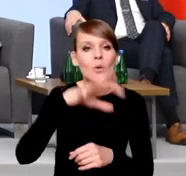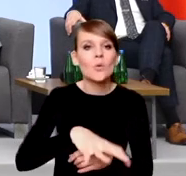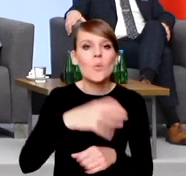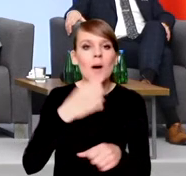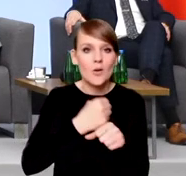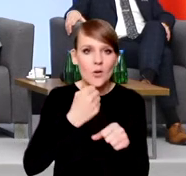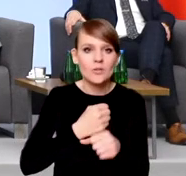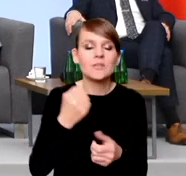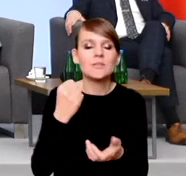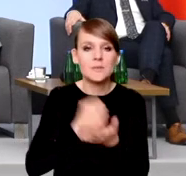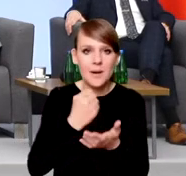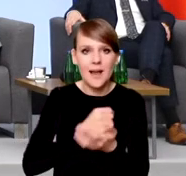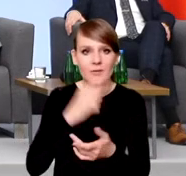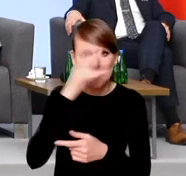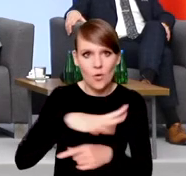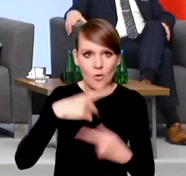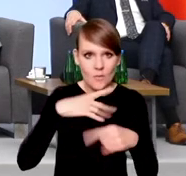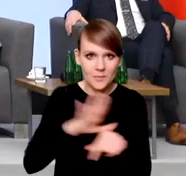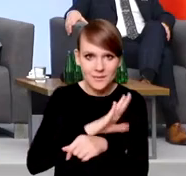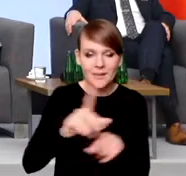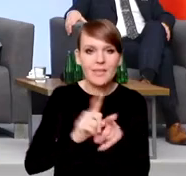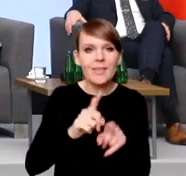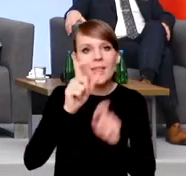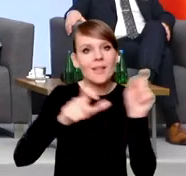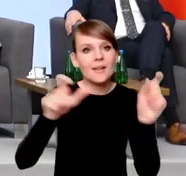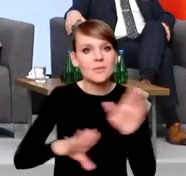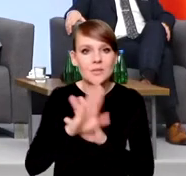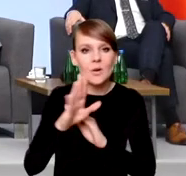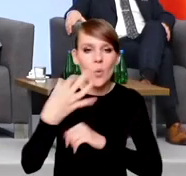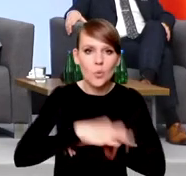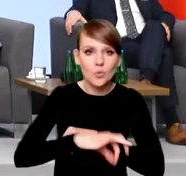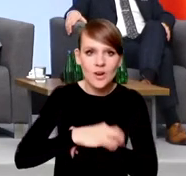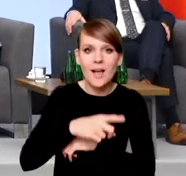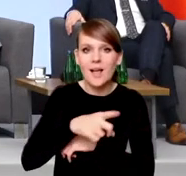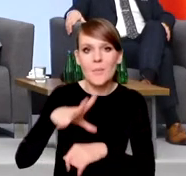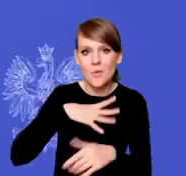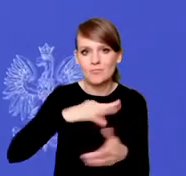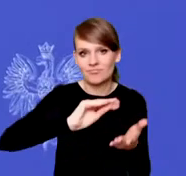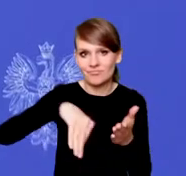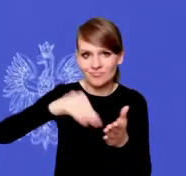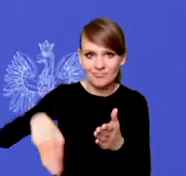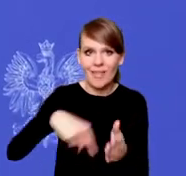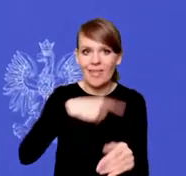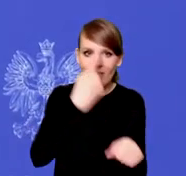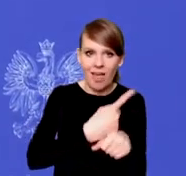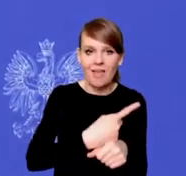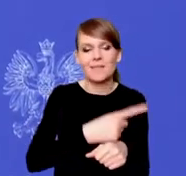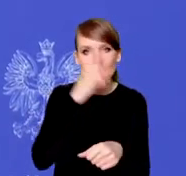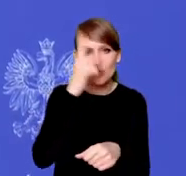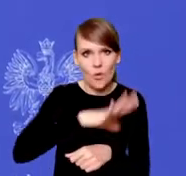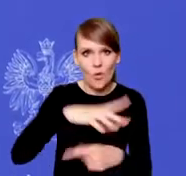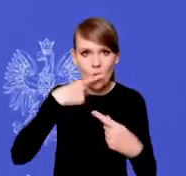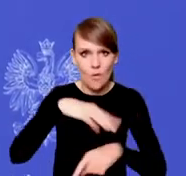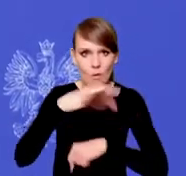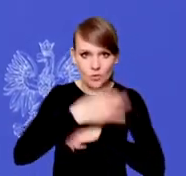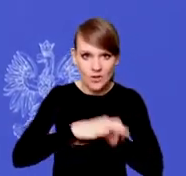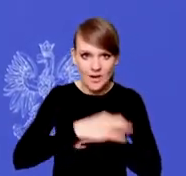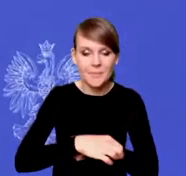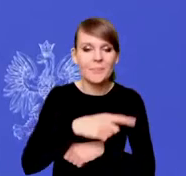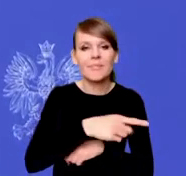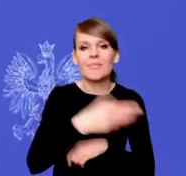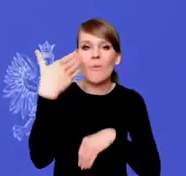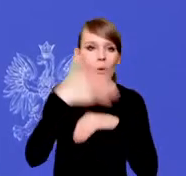Odpowiedzialności Uczelni oraz przedstawiciele uczelni, które są sygnatariuszami Deklaracji Społecznej Odpowiedzialności Uczelni. Ostatni